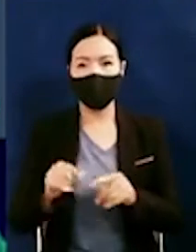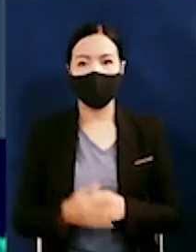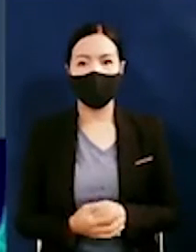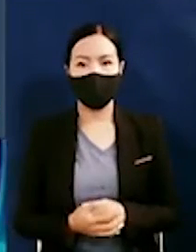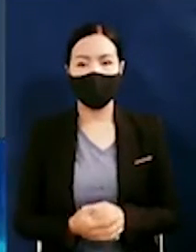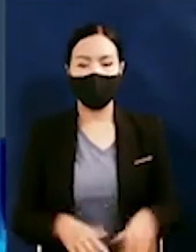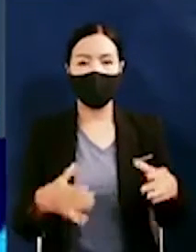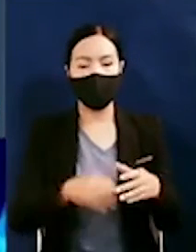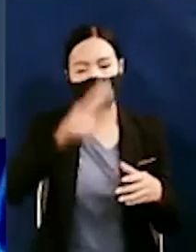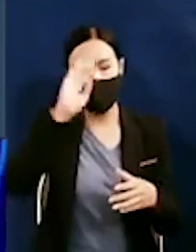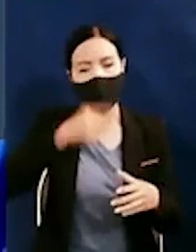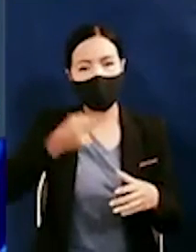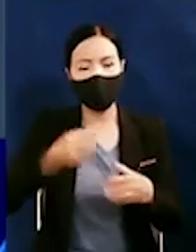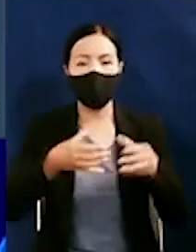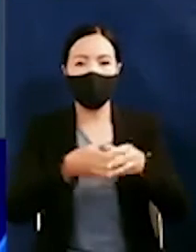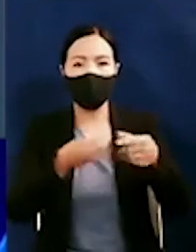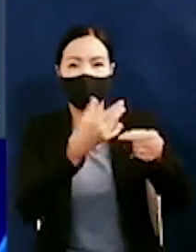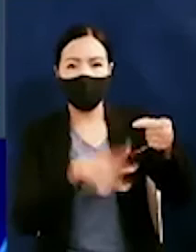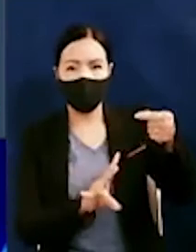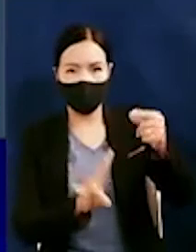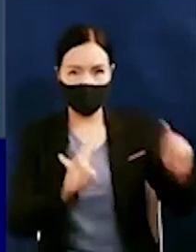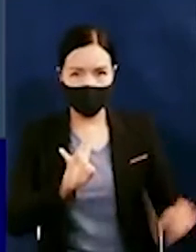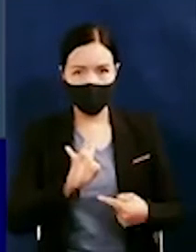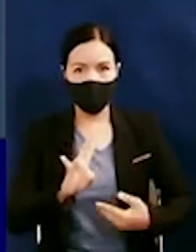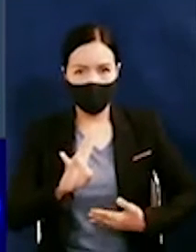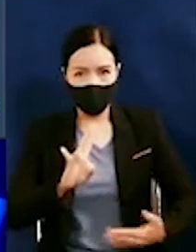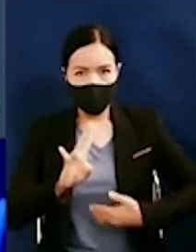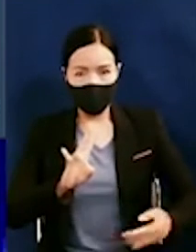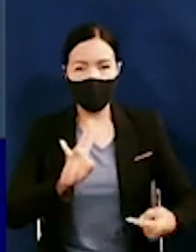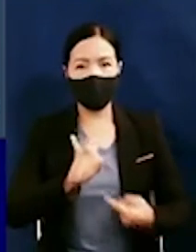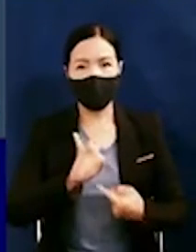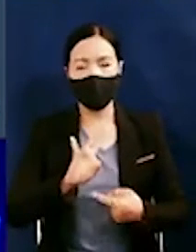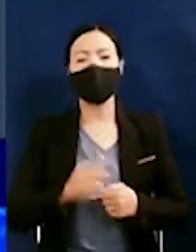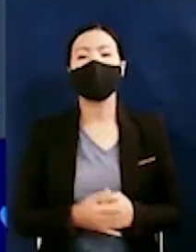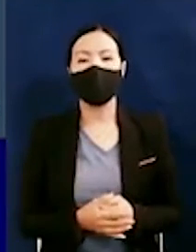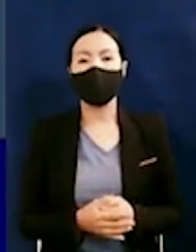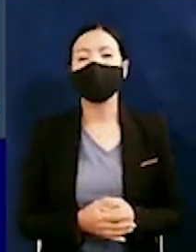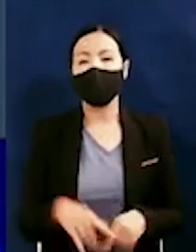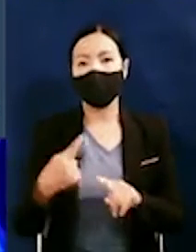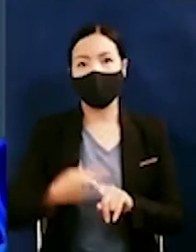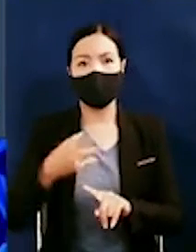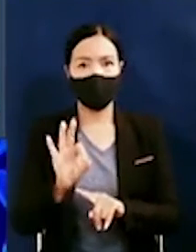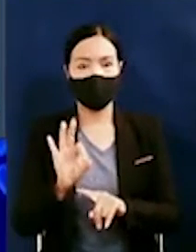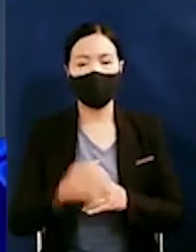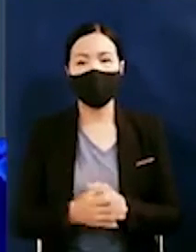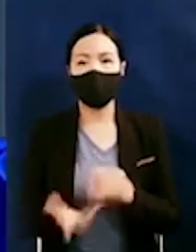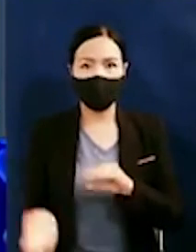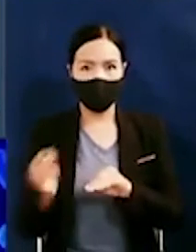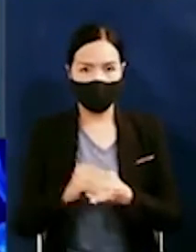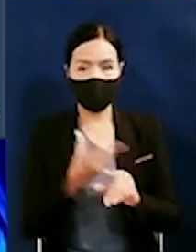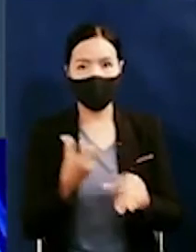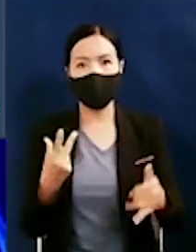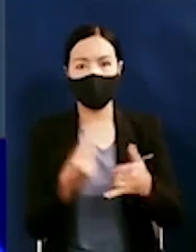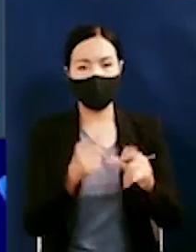ของกลุ่มโรคเรื้อรังนะครับที่จะขยับตามมานะครับเอ่อแล้วก็ในเดือนกันยายนก็จะเพิ่มการ